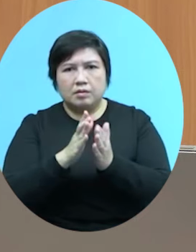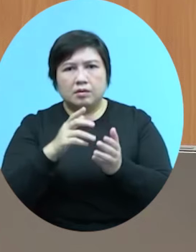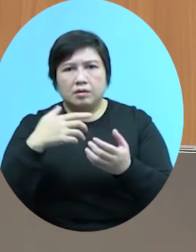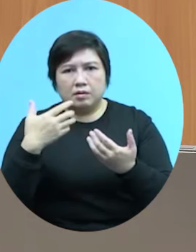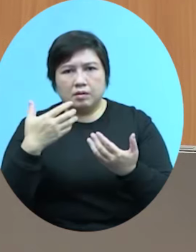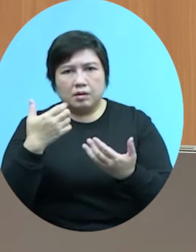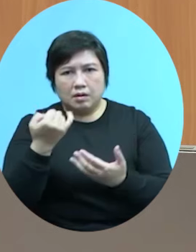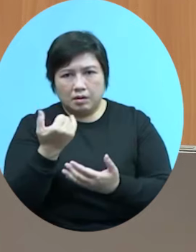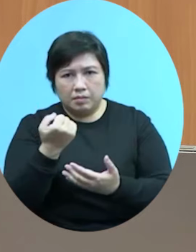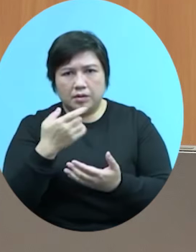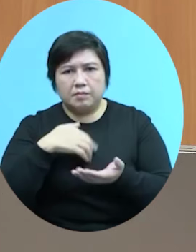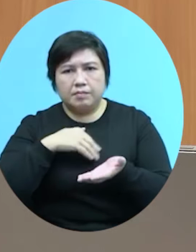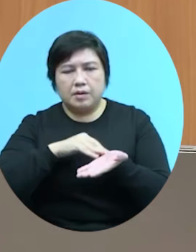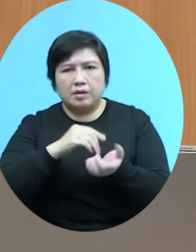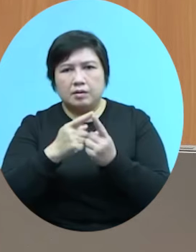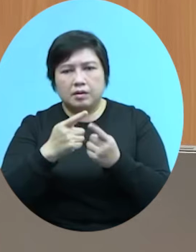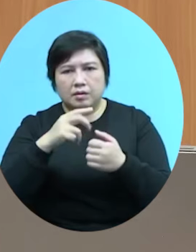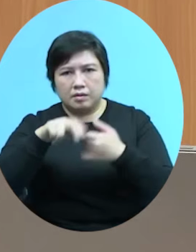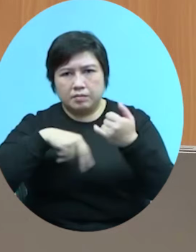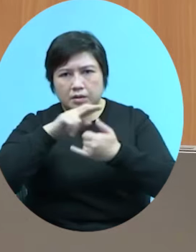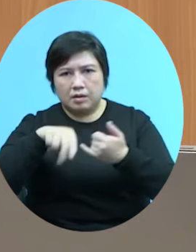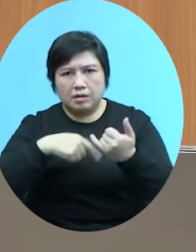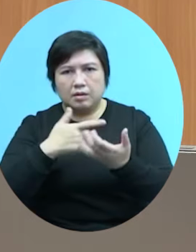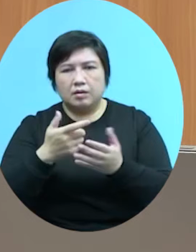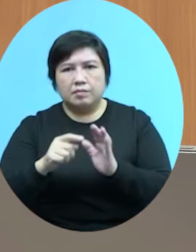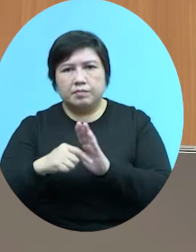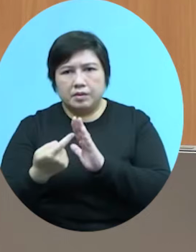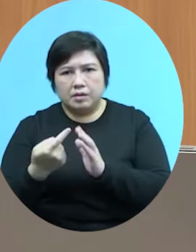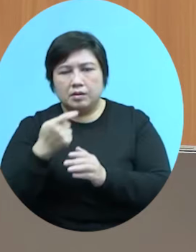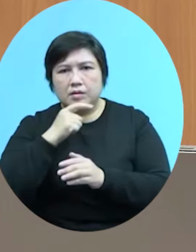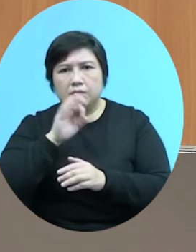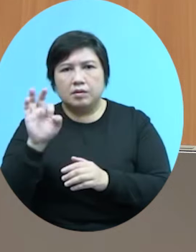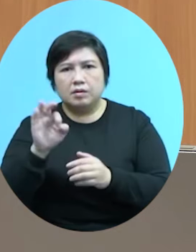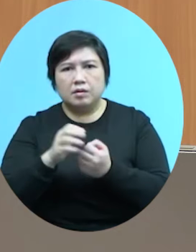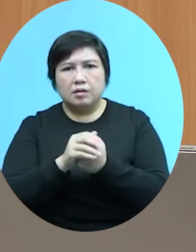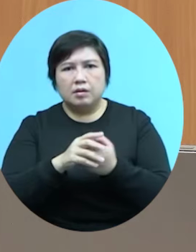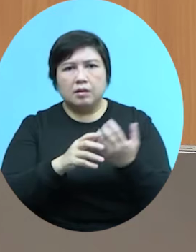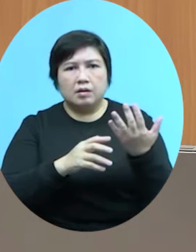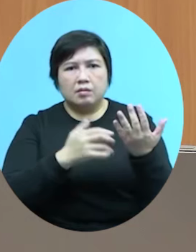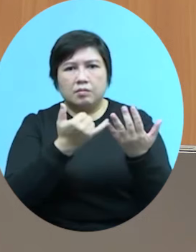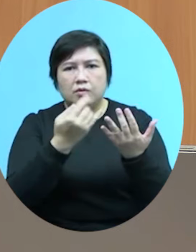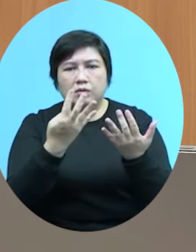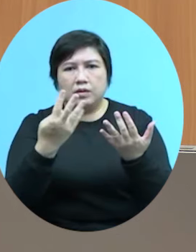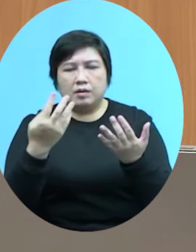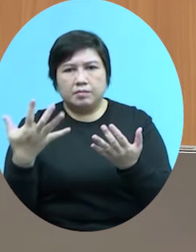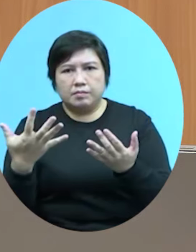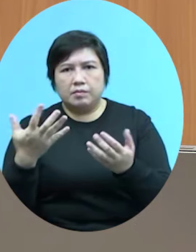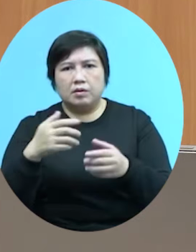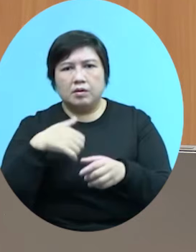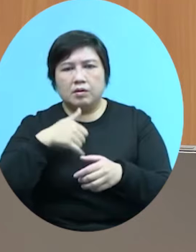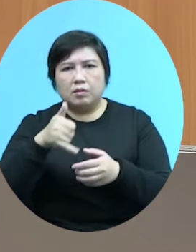還有有沒有什麼病人需要做檢測或檢疫另外想問五六四五個個案是去什麼地盤謝謝